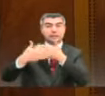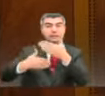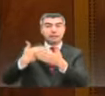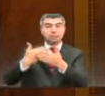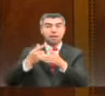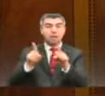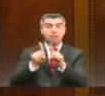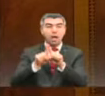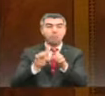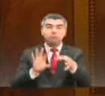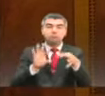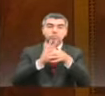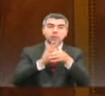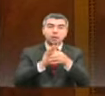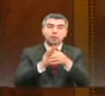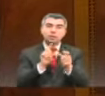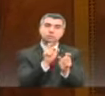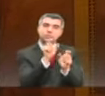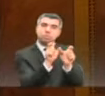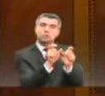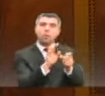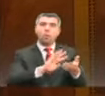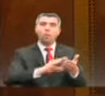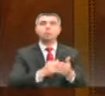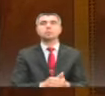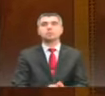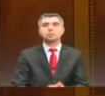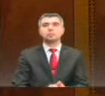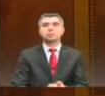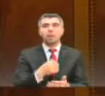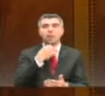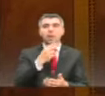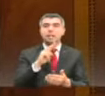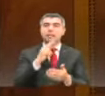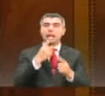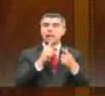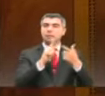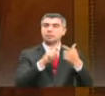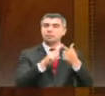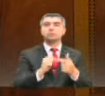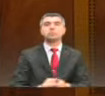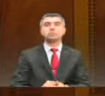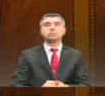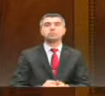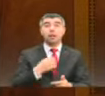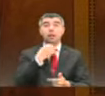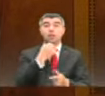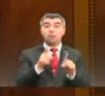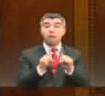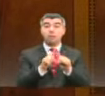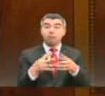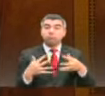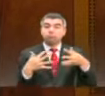وربط المسؤولية بالمحاسبة. كما يتطلب ثانياً تمتين الإرادة